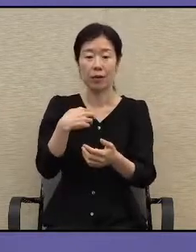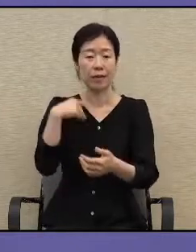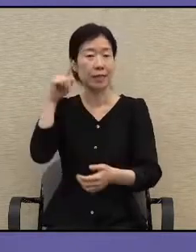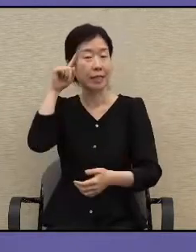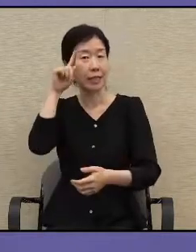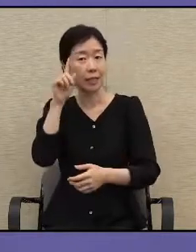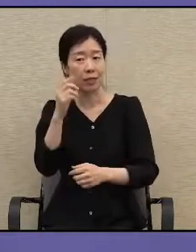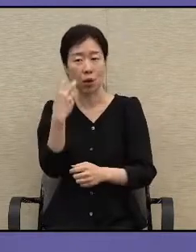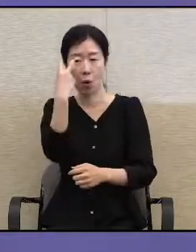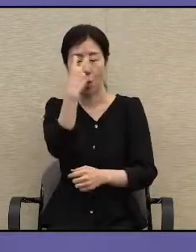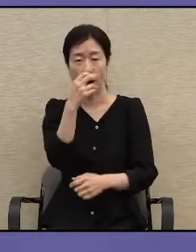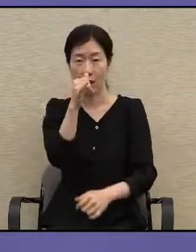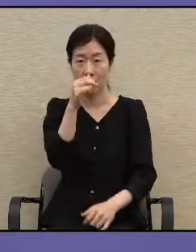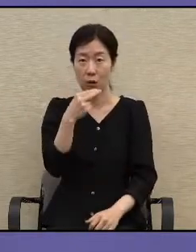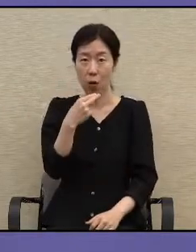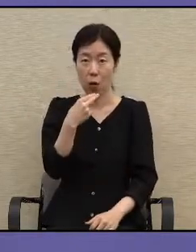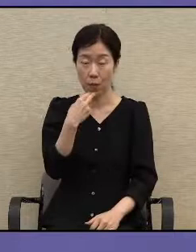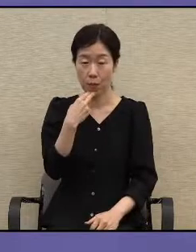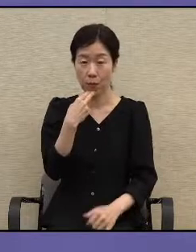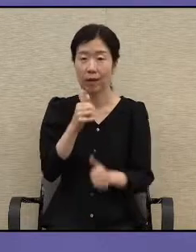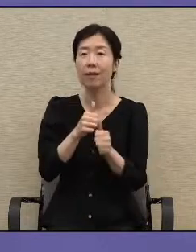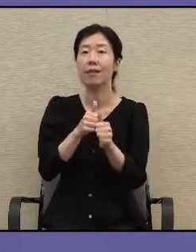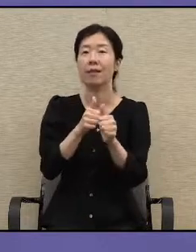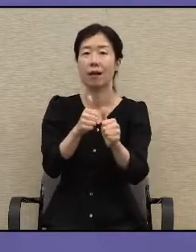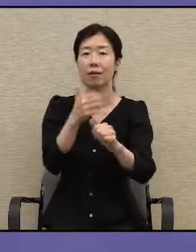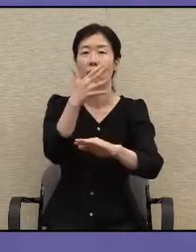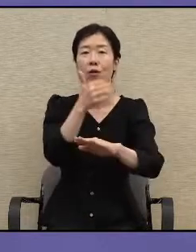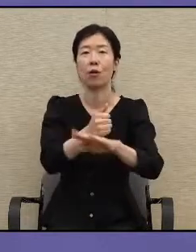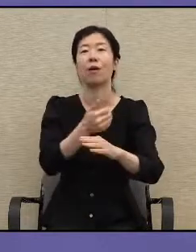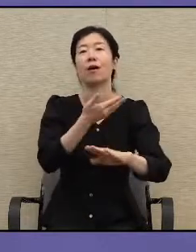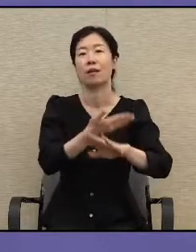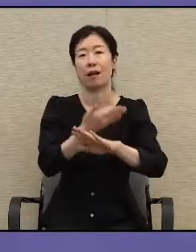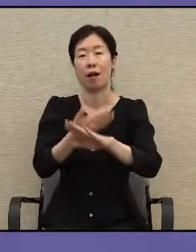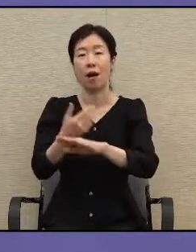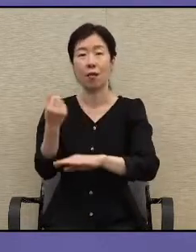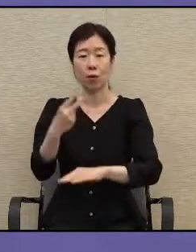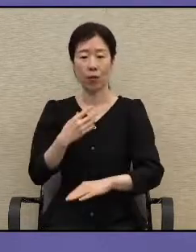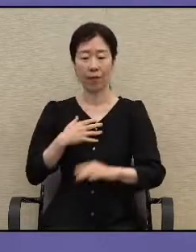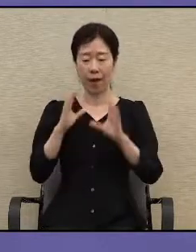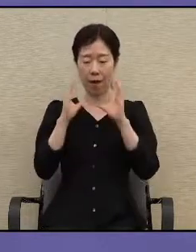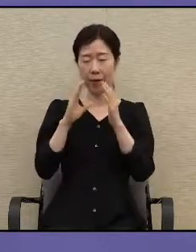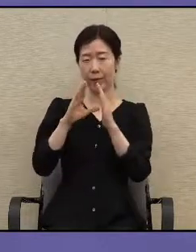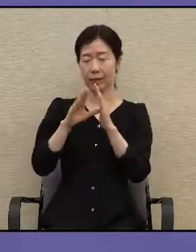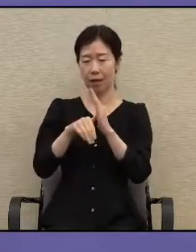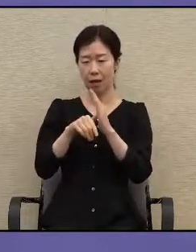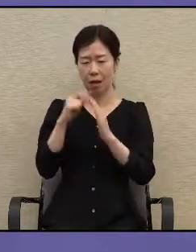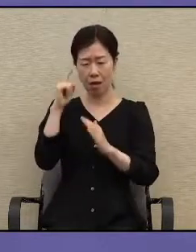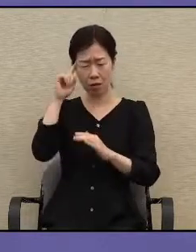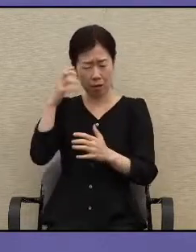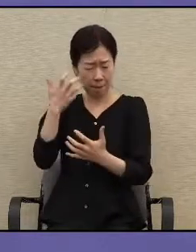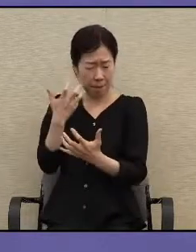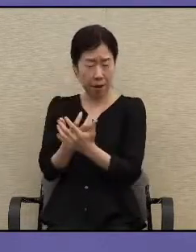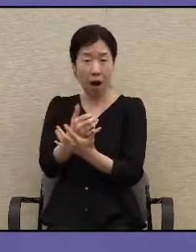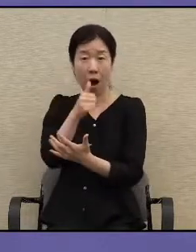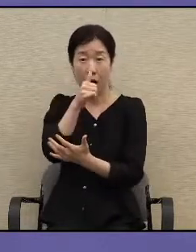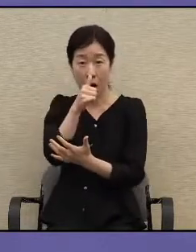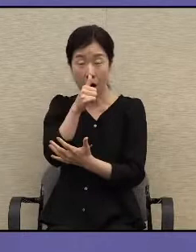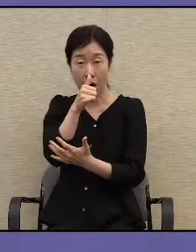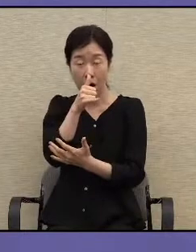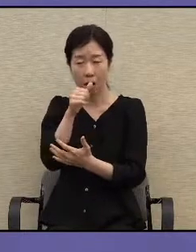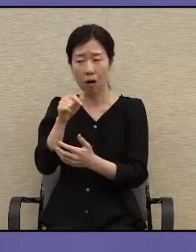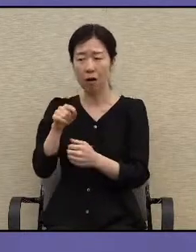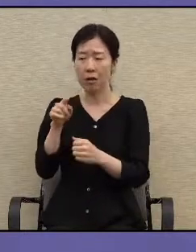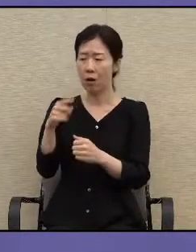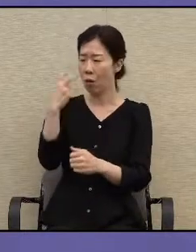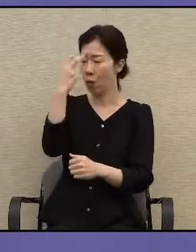또 이러한 정신건강에 영향을 받기도 합니다. 또한 그런 어린 시절에 어떤 정신건강에 한번 영향을 받았을 적에 그것이